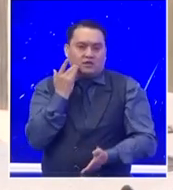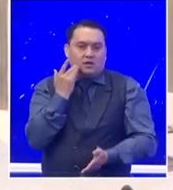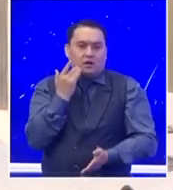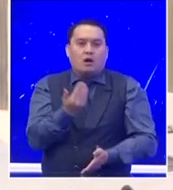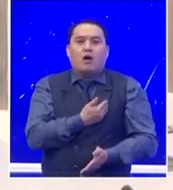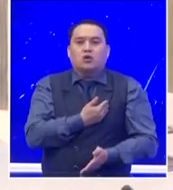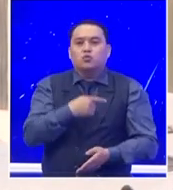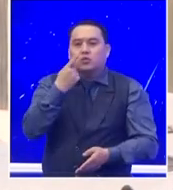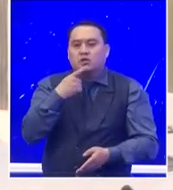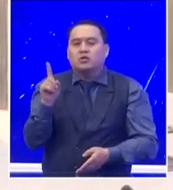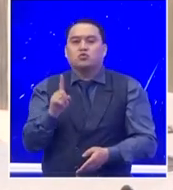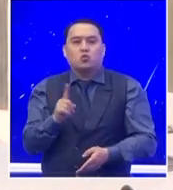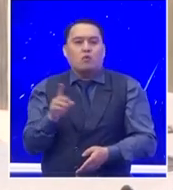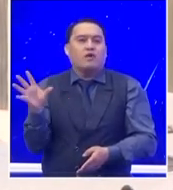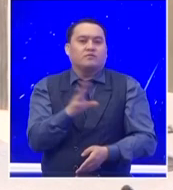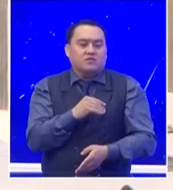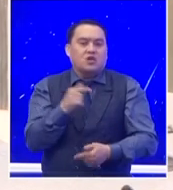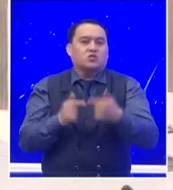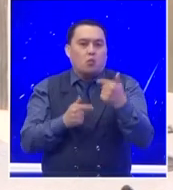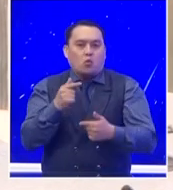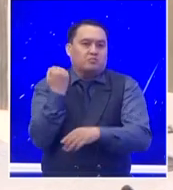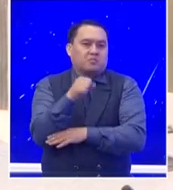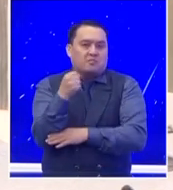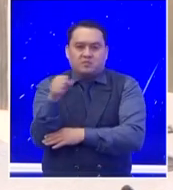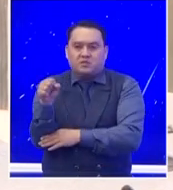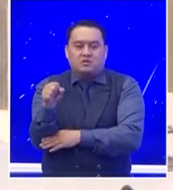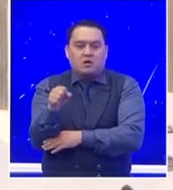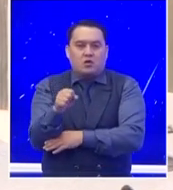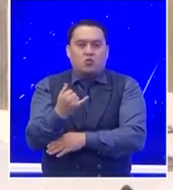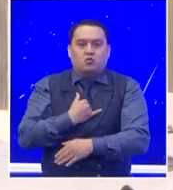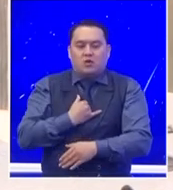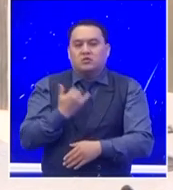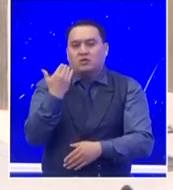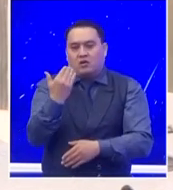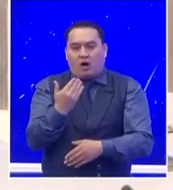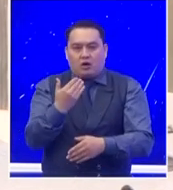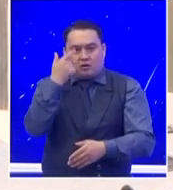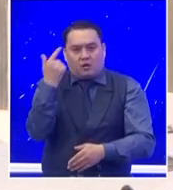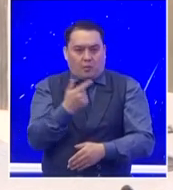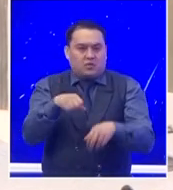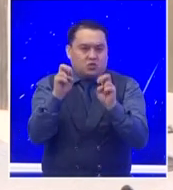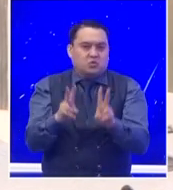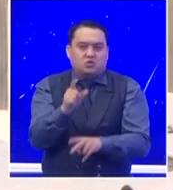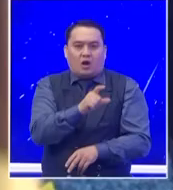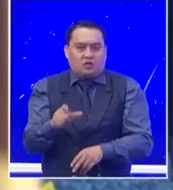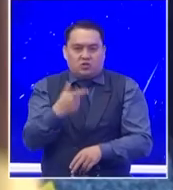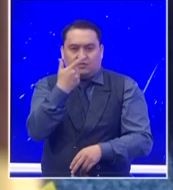хочу признать, да, действительно, во всех спорах она всегда выигрывает. То есть она лидер в своем отделе. Я очень рад,